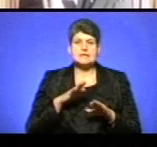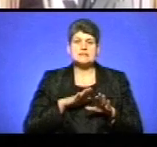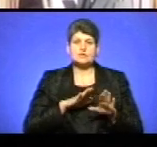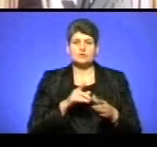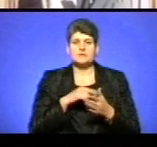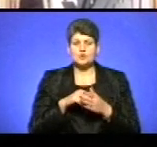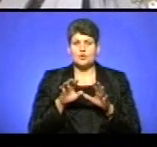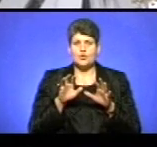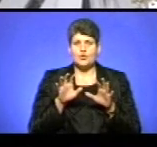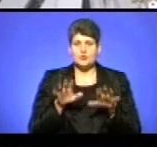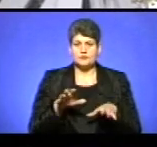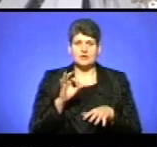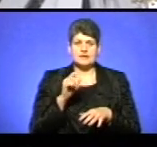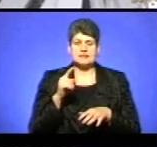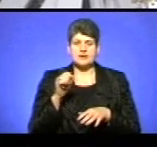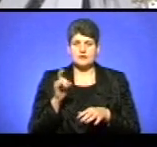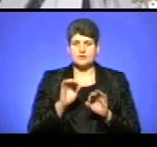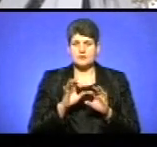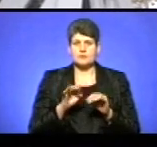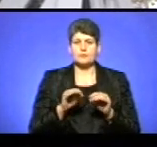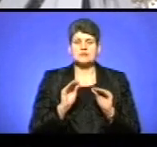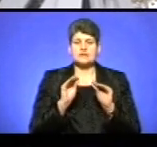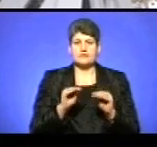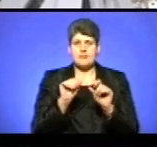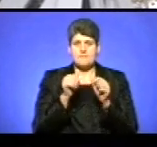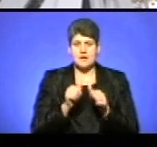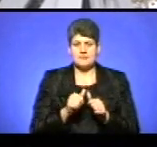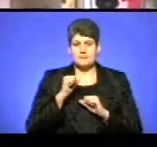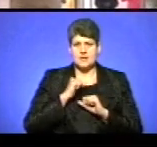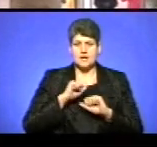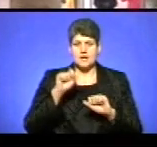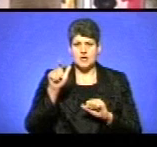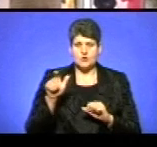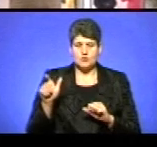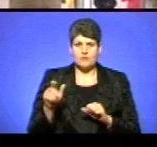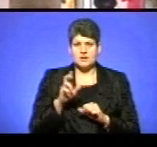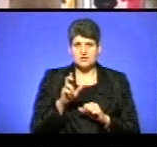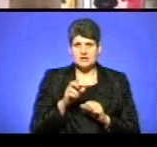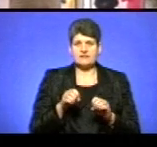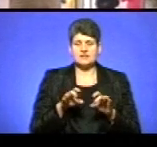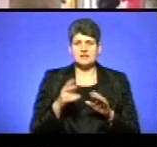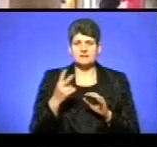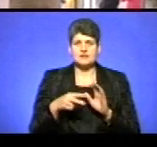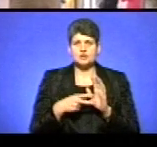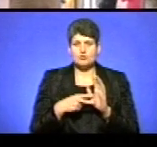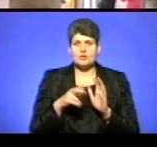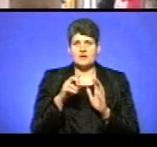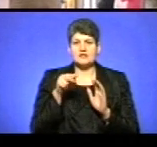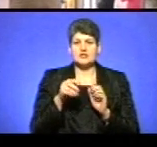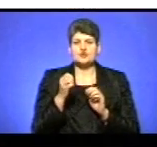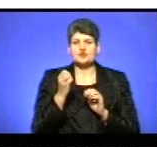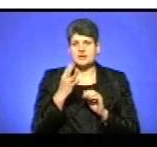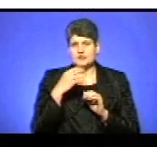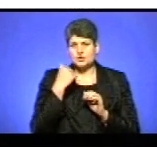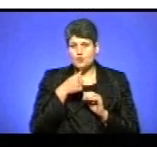голови Олег Захарків розповідає, поставити пам'ятник героям Небесної Сотні у Бережанах вирішили 27 березня 2014